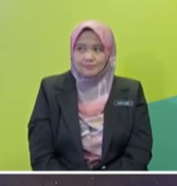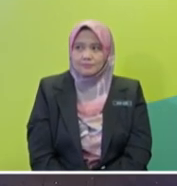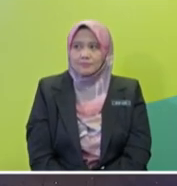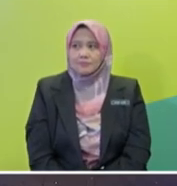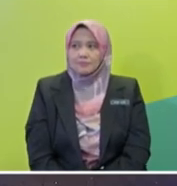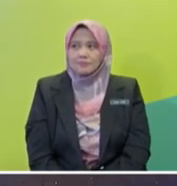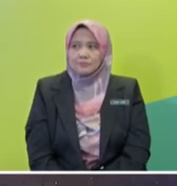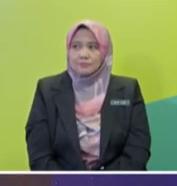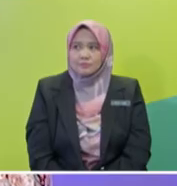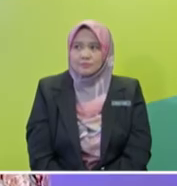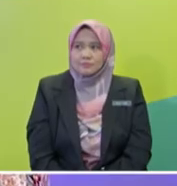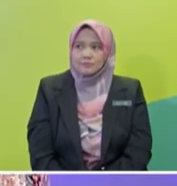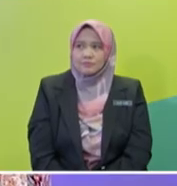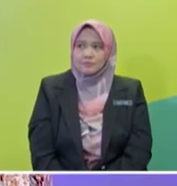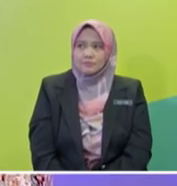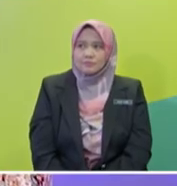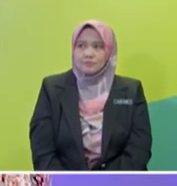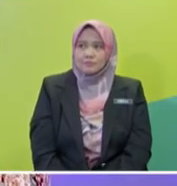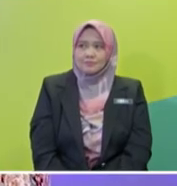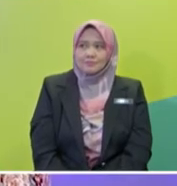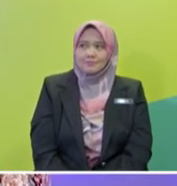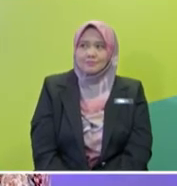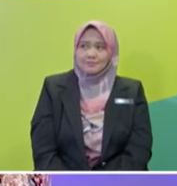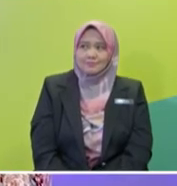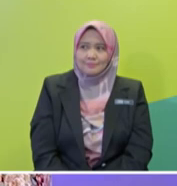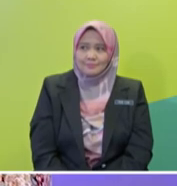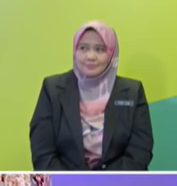boleh ditulis dengan menggunakan huruf besar